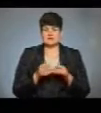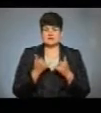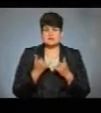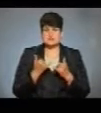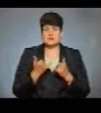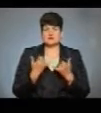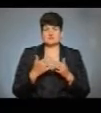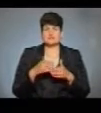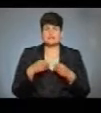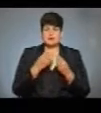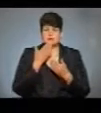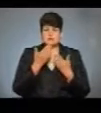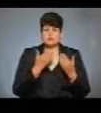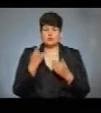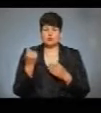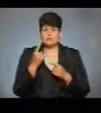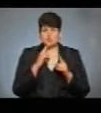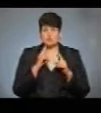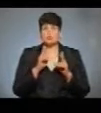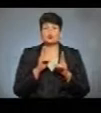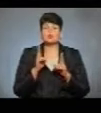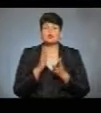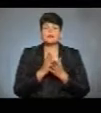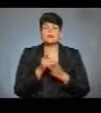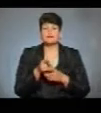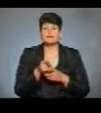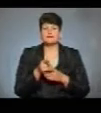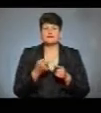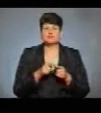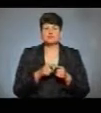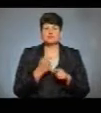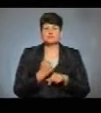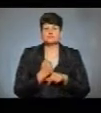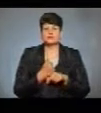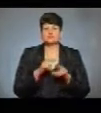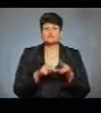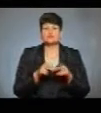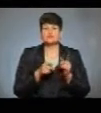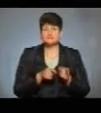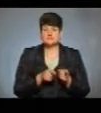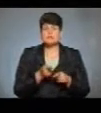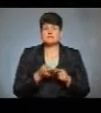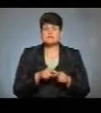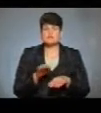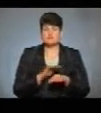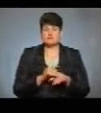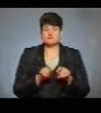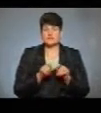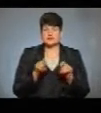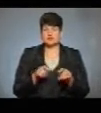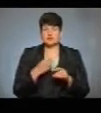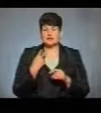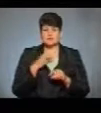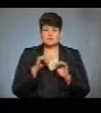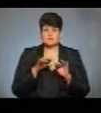запити в обласну раду, власне, хто є підрядником на цьому будівництві. За цим фактом порушено кримінальне провадження